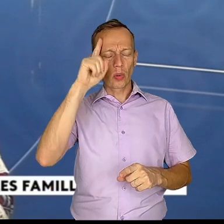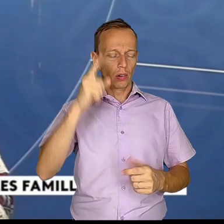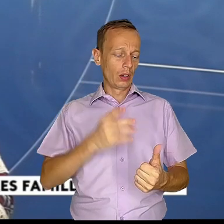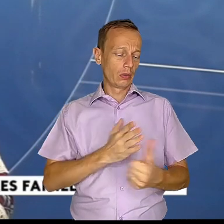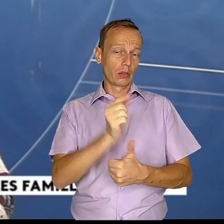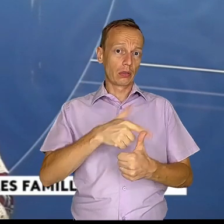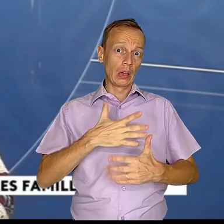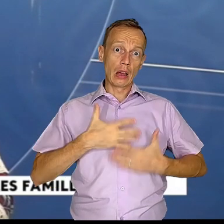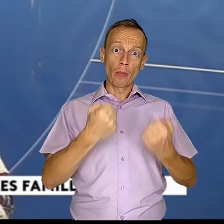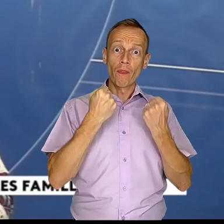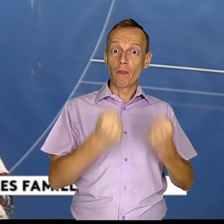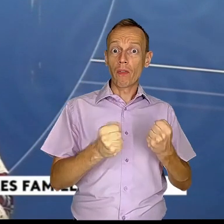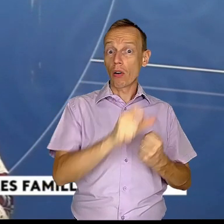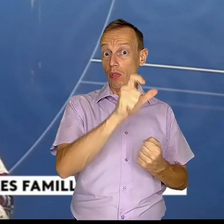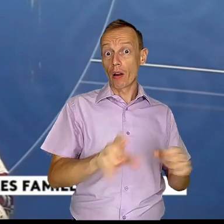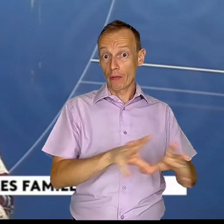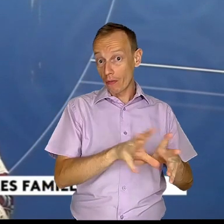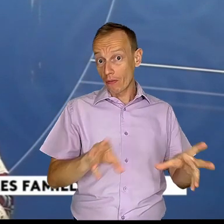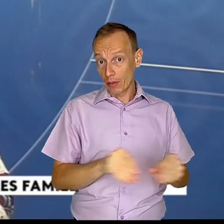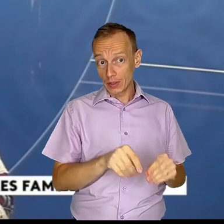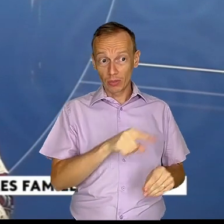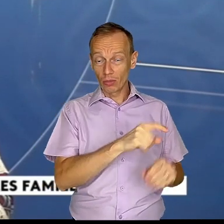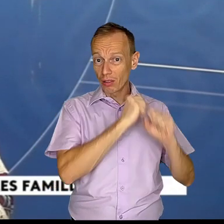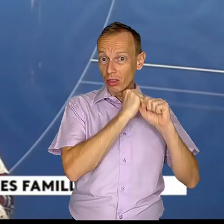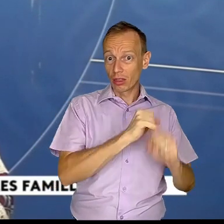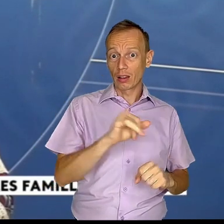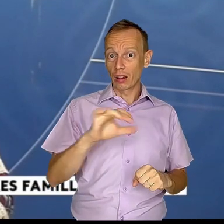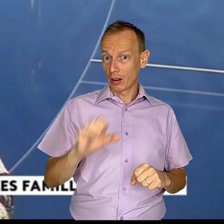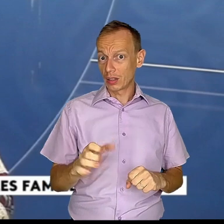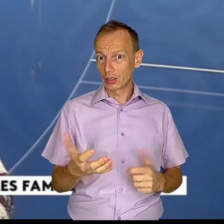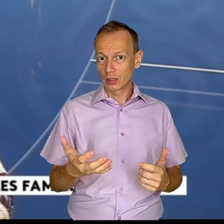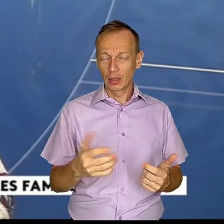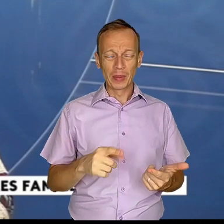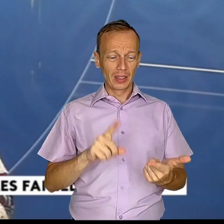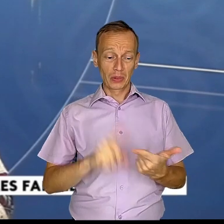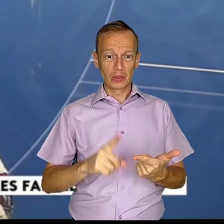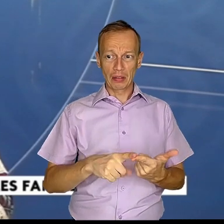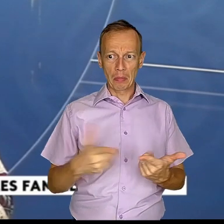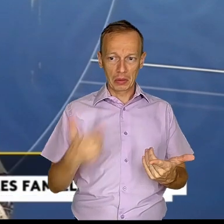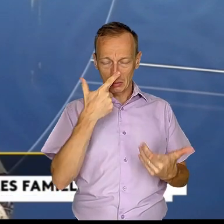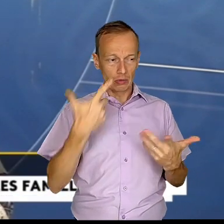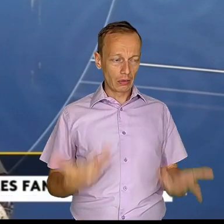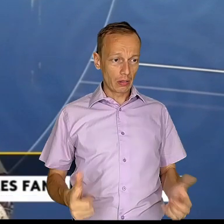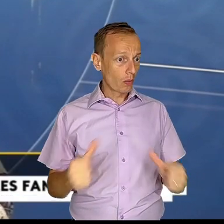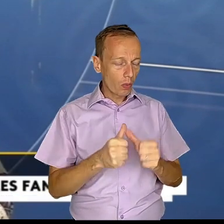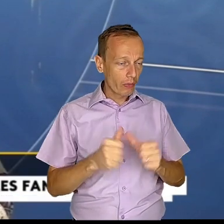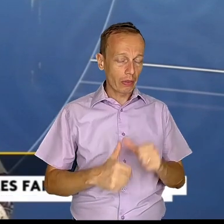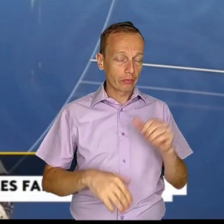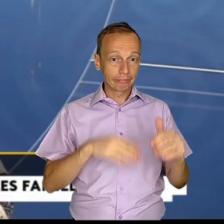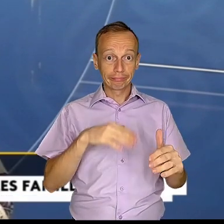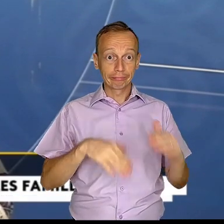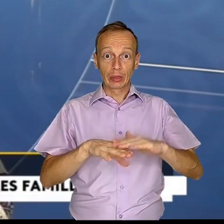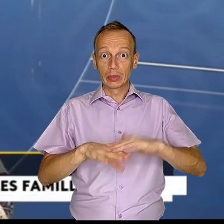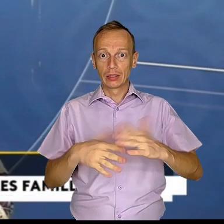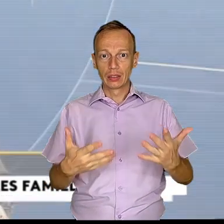Ils sont déchirés entre l'amour qu'ils portent à la personne qui est addicte, mais en même temps ne pas savoir